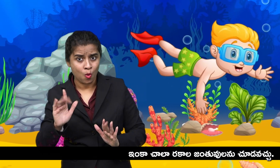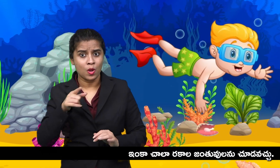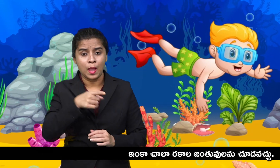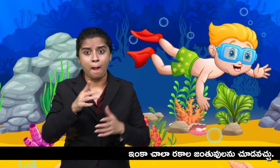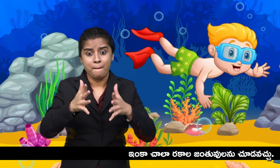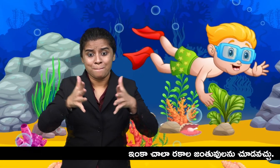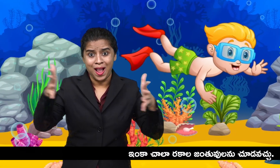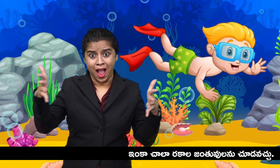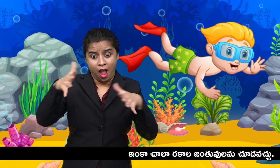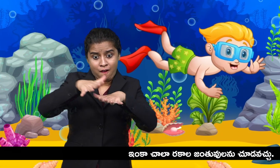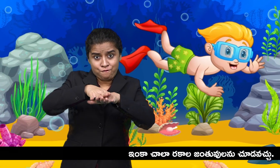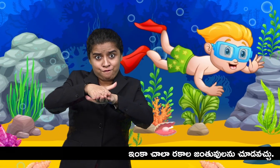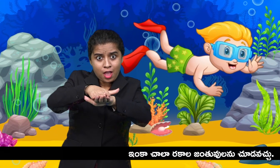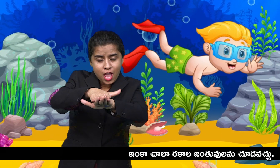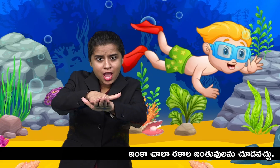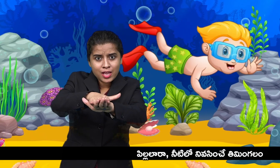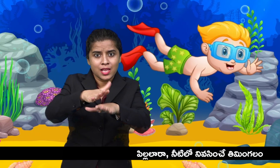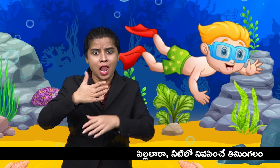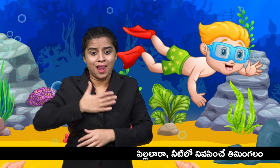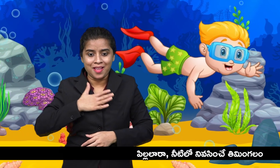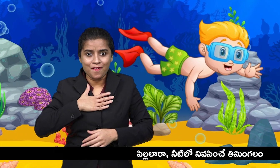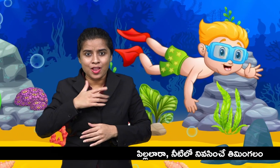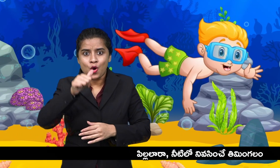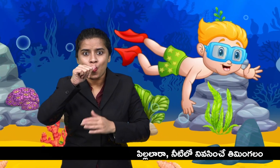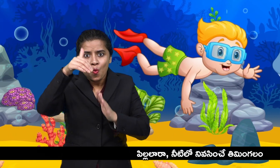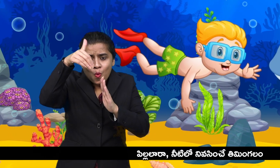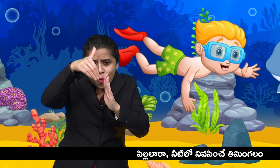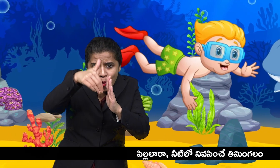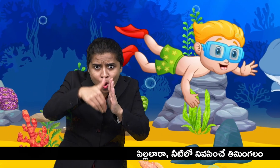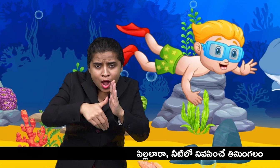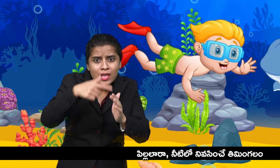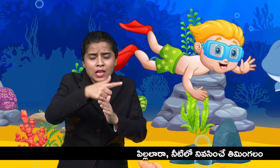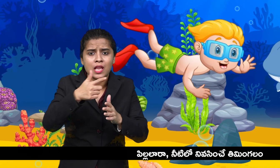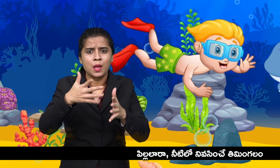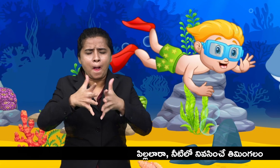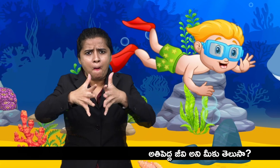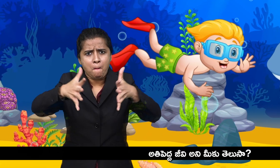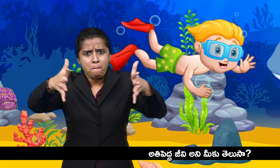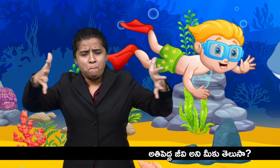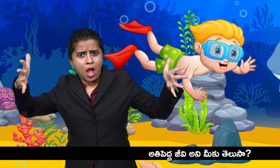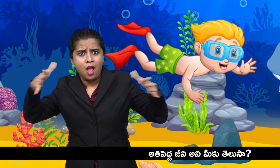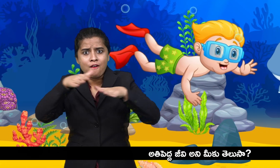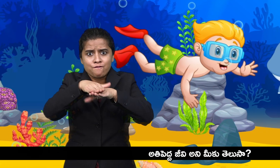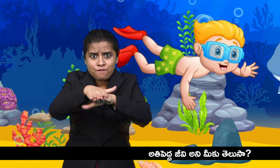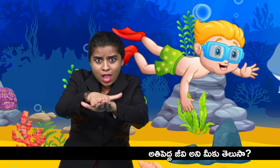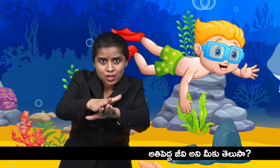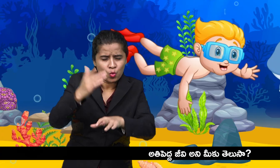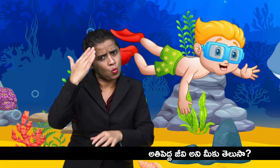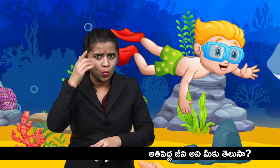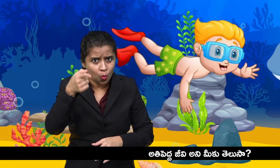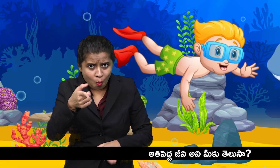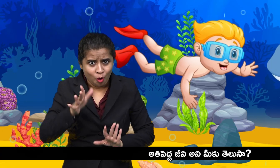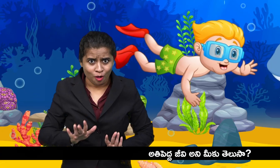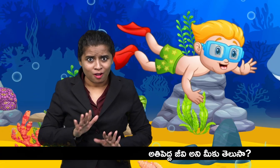ఇంకా చాలా రకాల జంతువులను చూడవచ్చు. పిల్లలారా, నీటిలో నివసించే తిమింగలం అతి పెద్ద జీవి అని